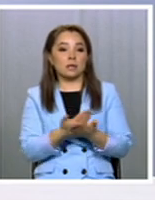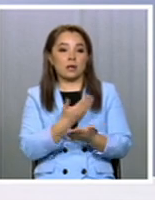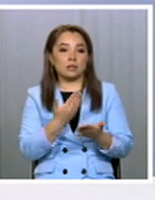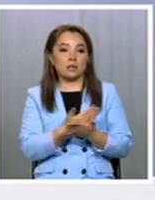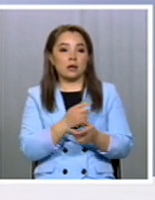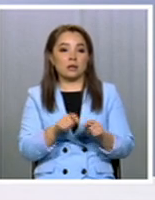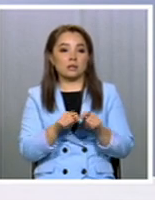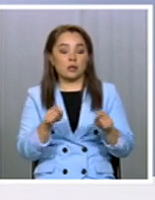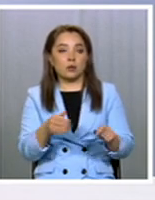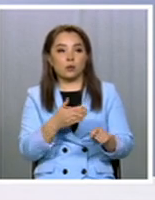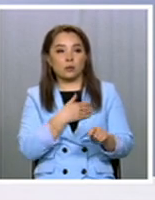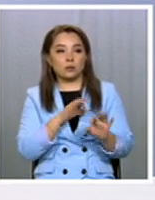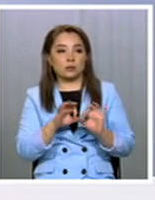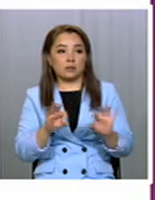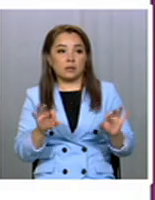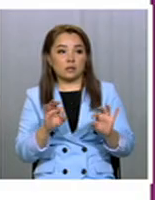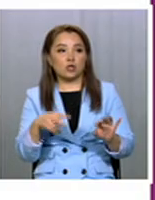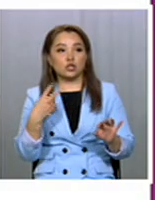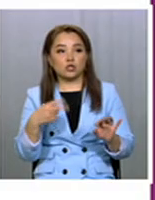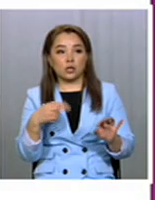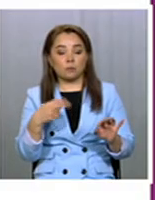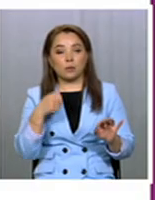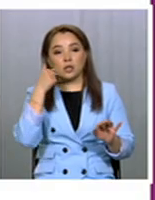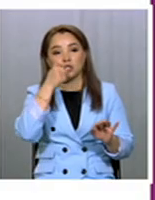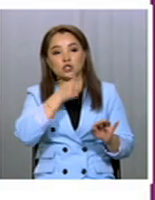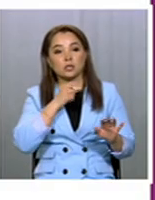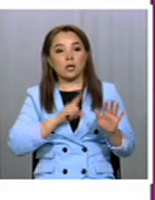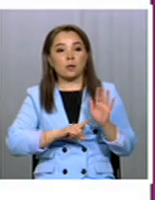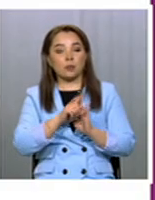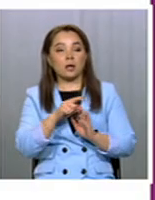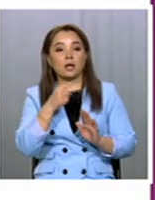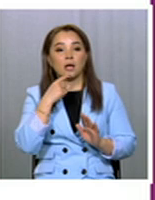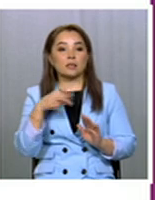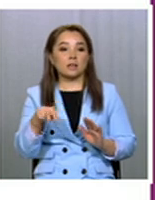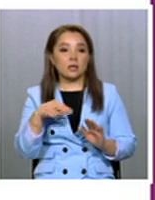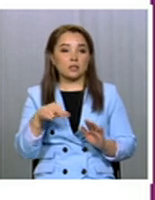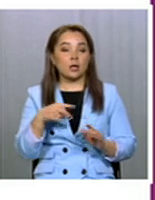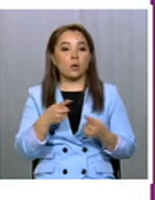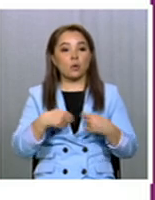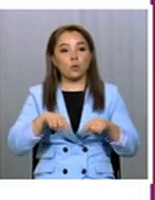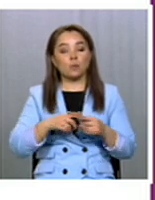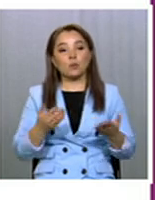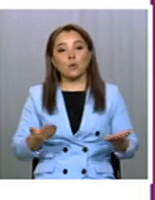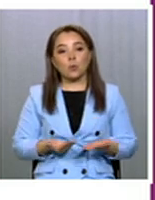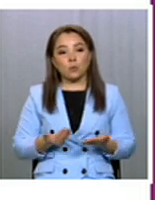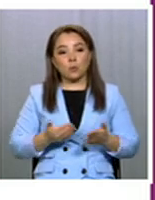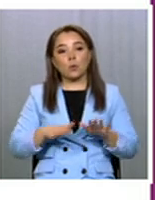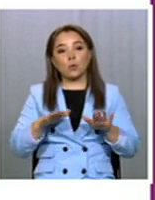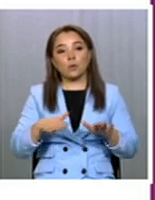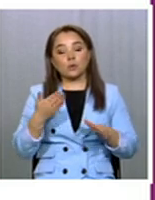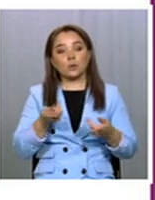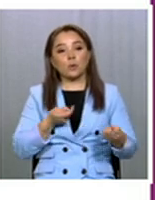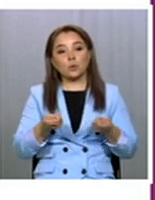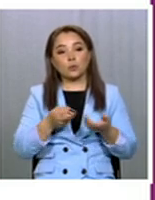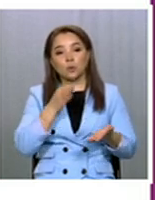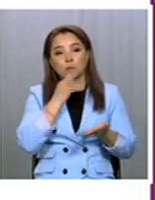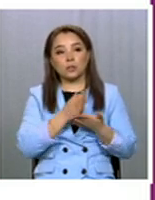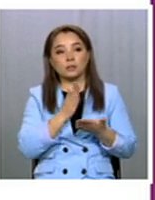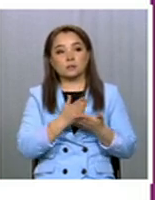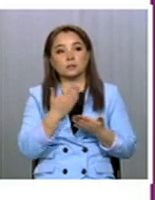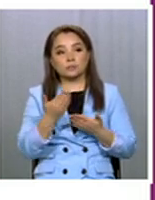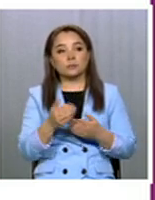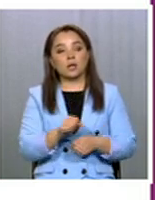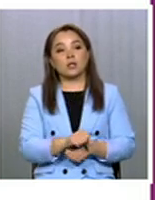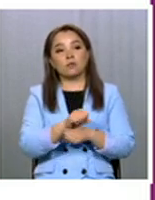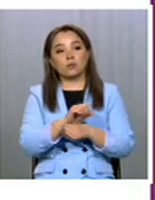қамтитын боламыз. 20-шы жылдардағы әдебиеттің қоғам өміріндегі орны мен рөлі.